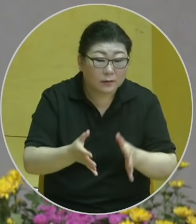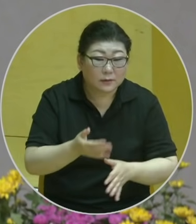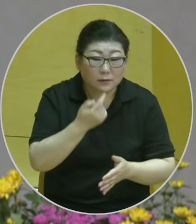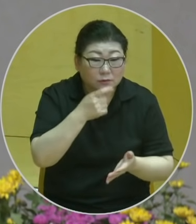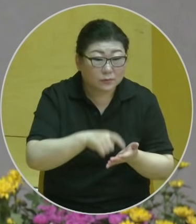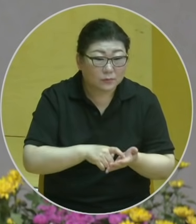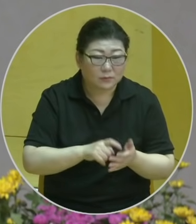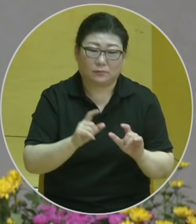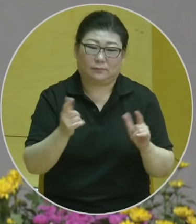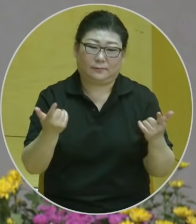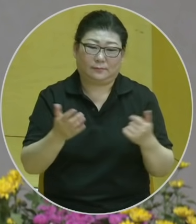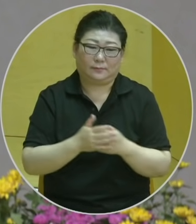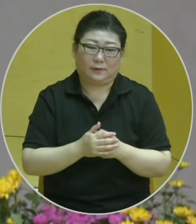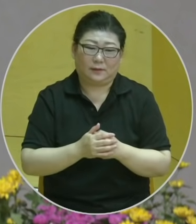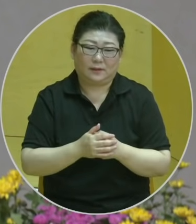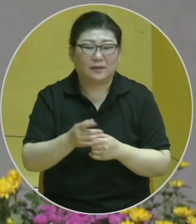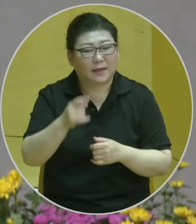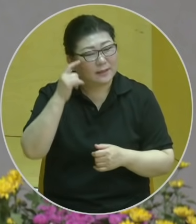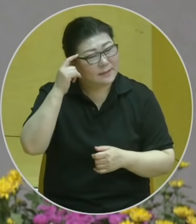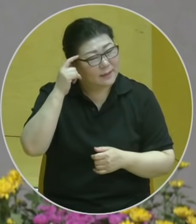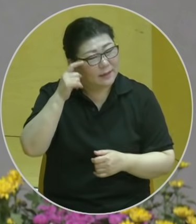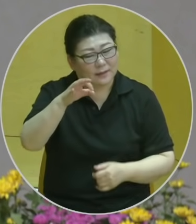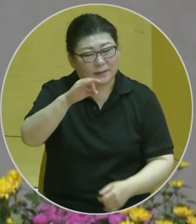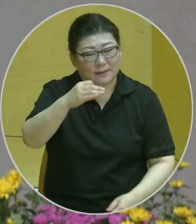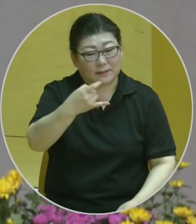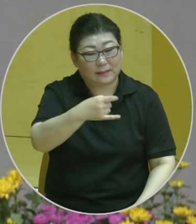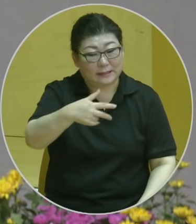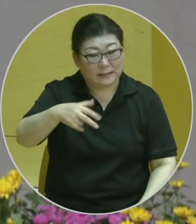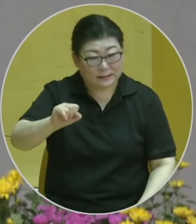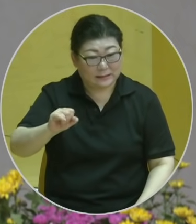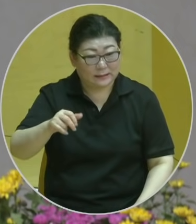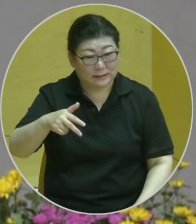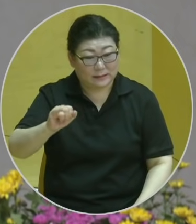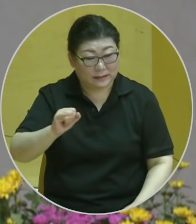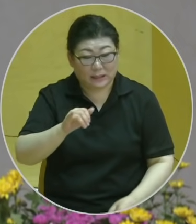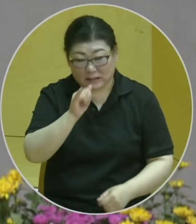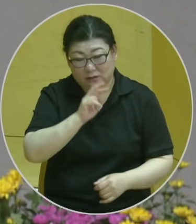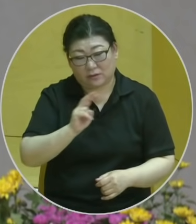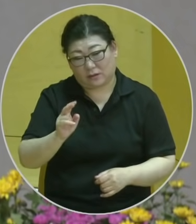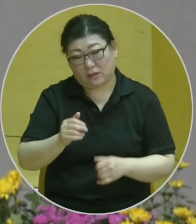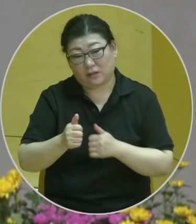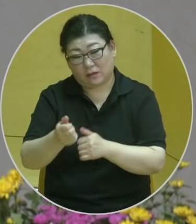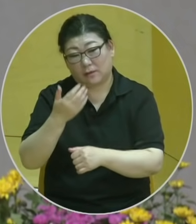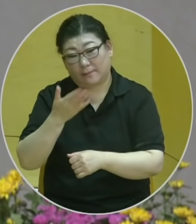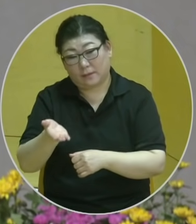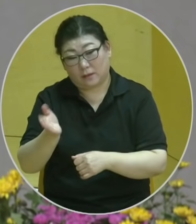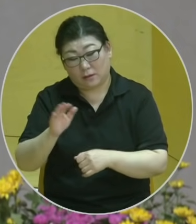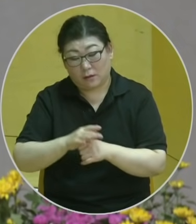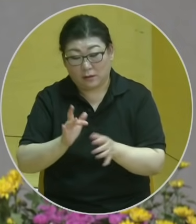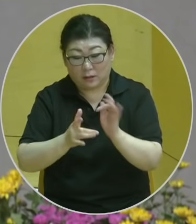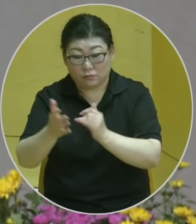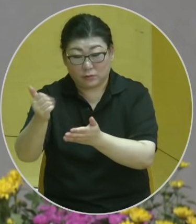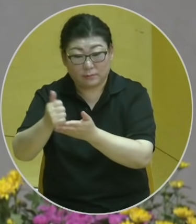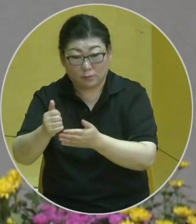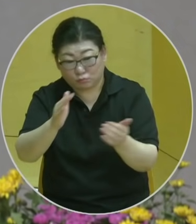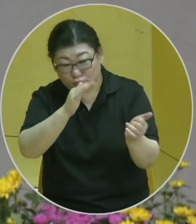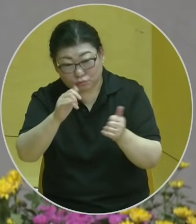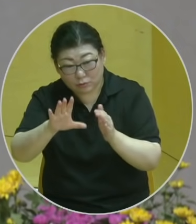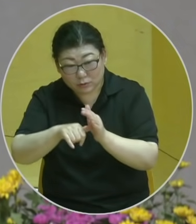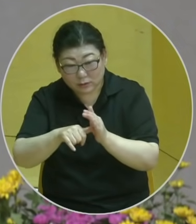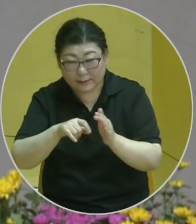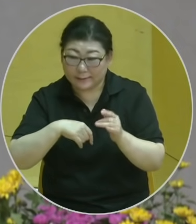이유와 따라갈 만한 의지가 있어야 따라가는 것처럼 바로 세리 마태는 예수님께서 부르실 때 자기 의지로